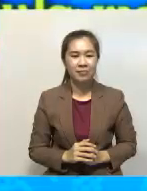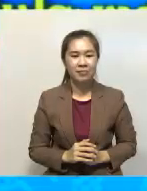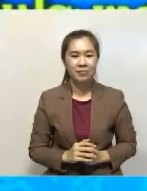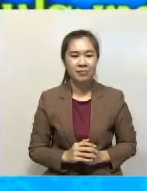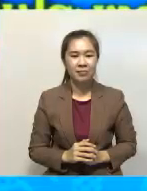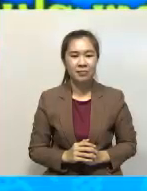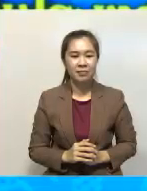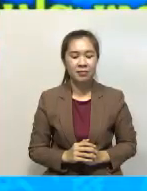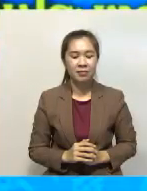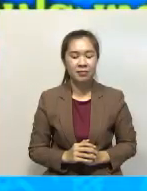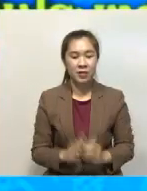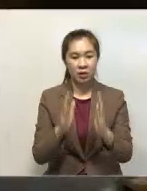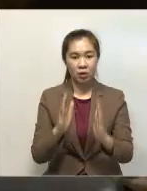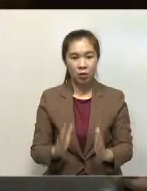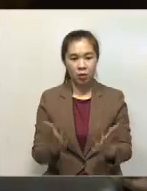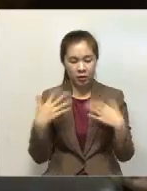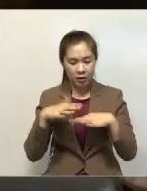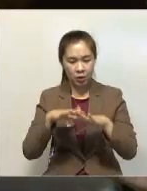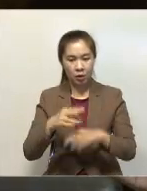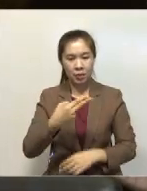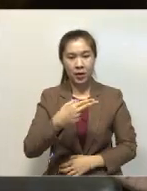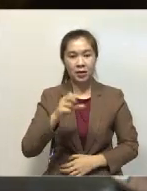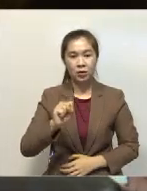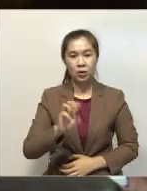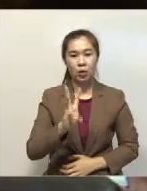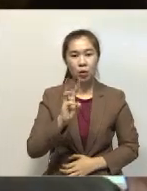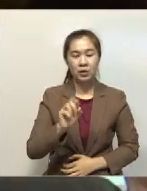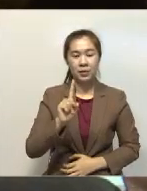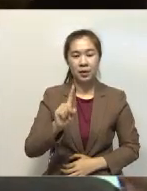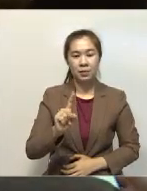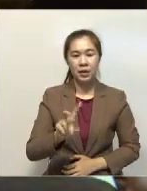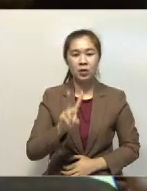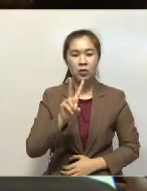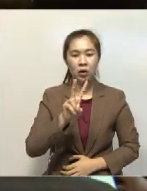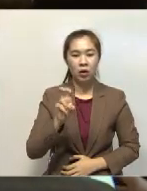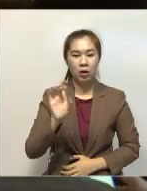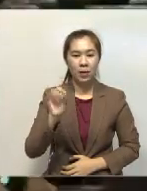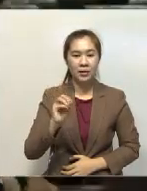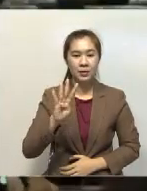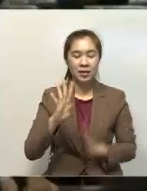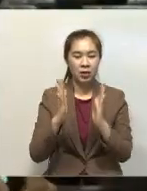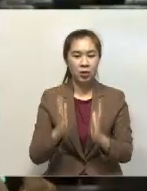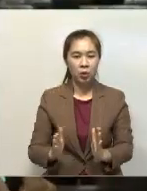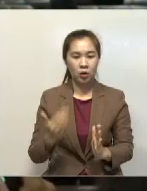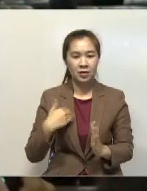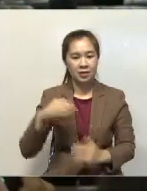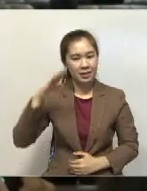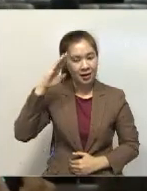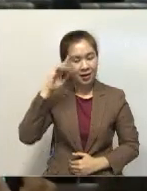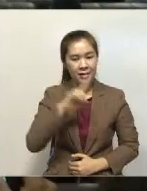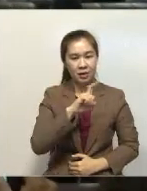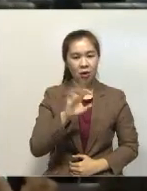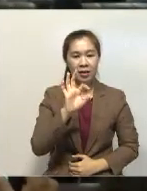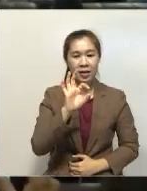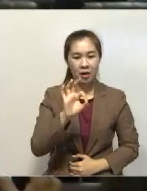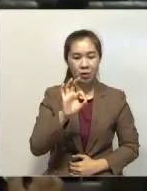สำหรับผู้ที่เข้าร่วมอบรมในหลักสูตรวปอรุ่นที่61มี284คนนะคะแบ่งเป็นข้าราชการทหาร109